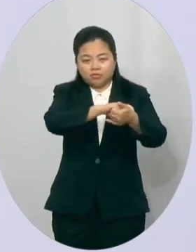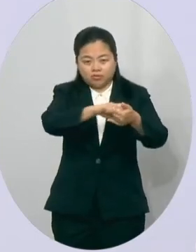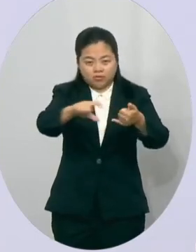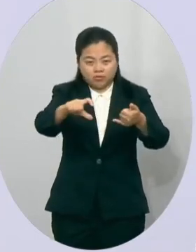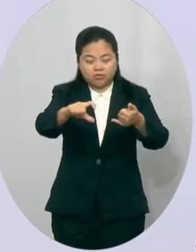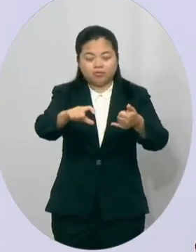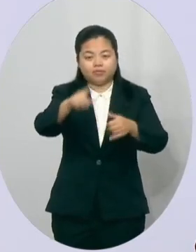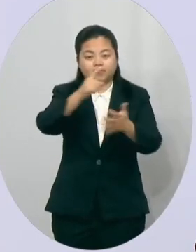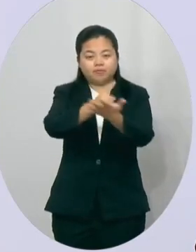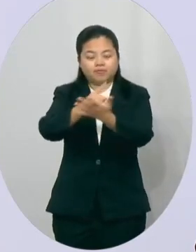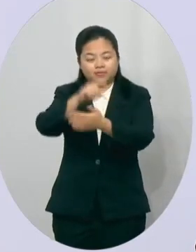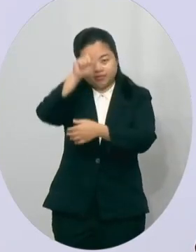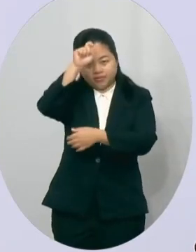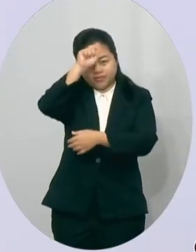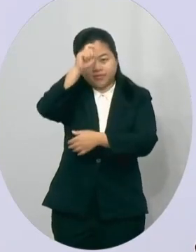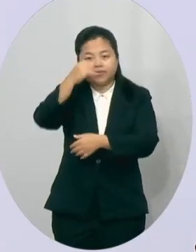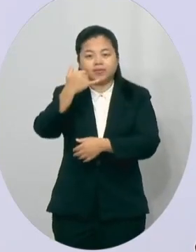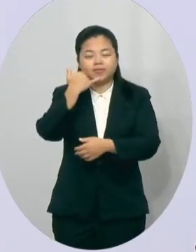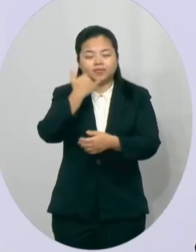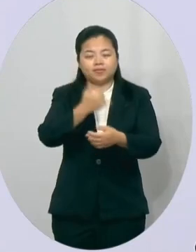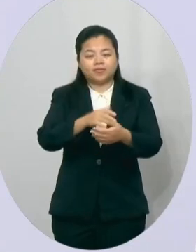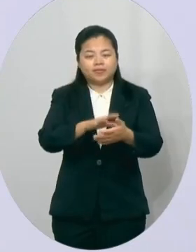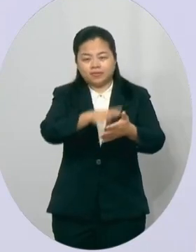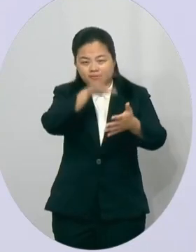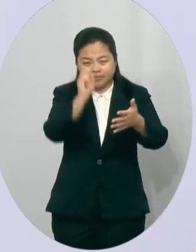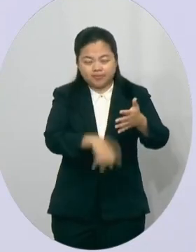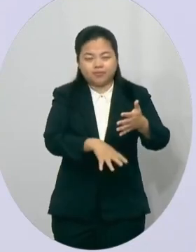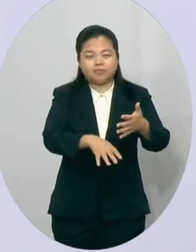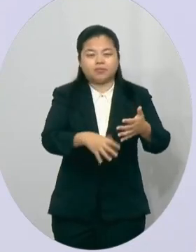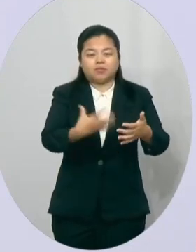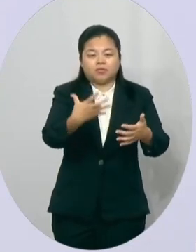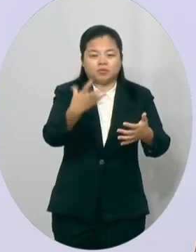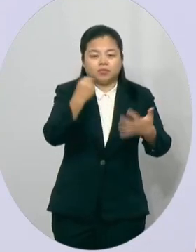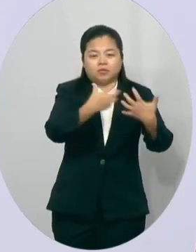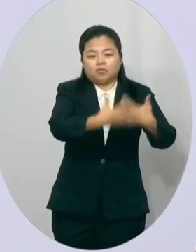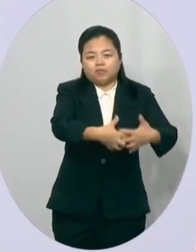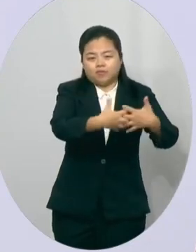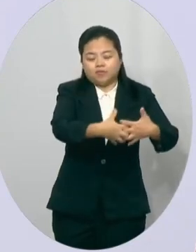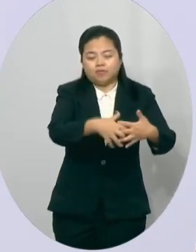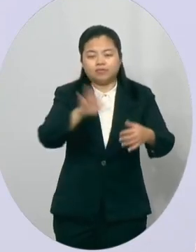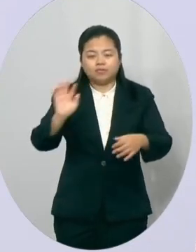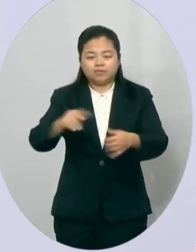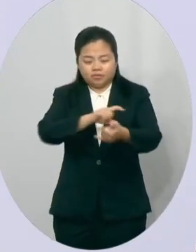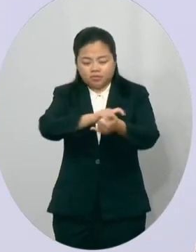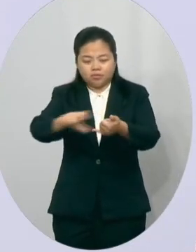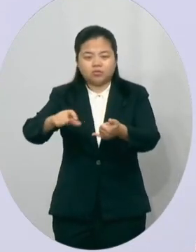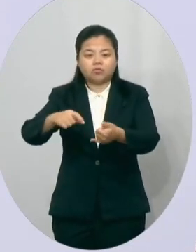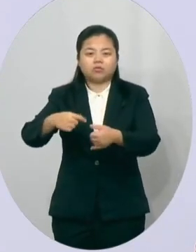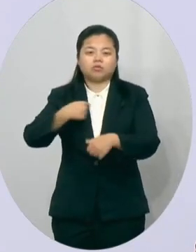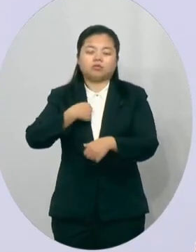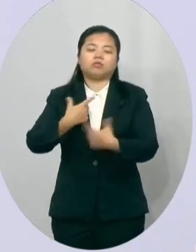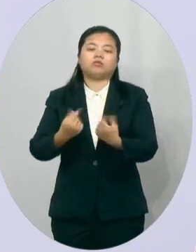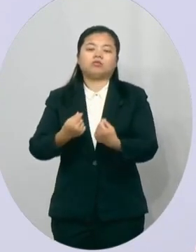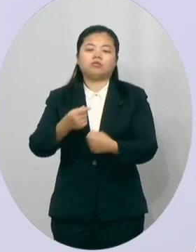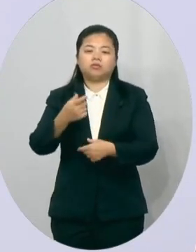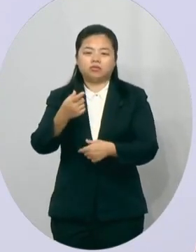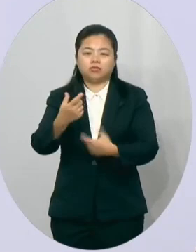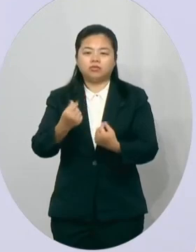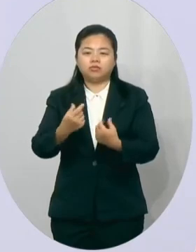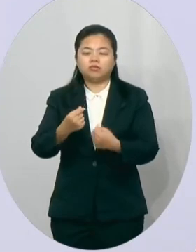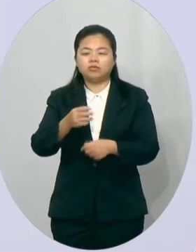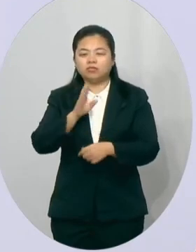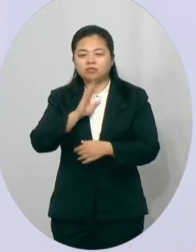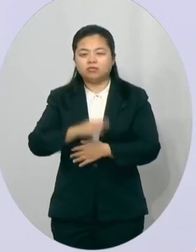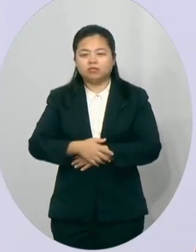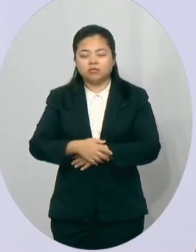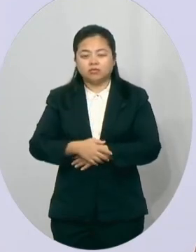都希望能够撤除燃煤机组。但是中部地区的民众包括我在内，我们也是理性的，